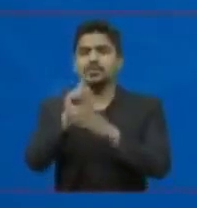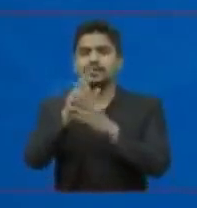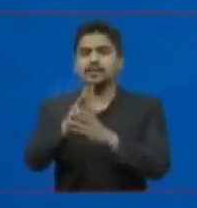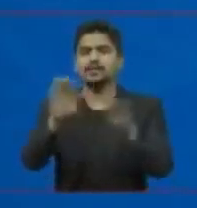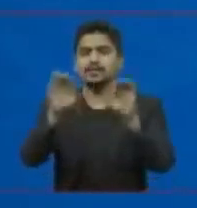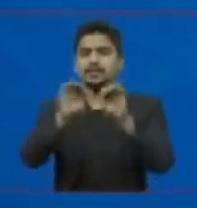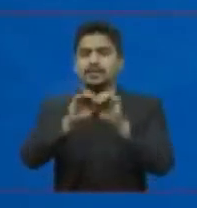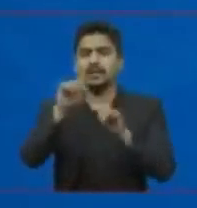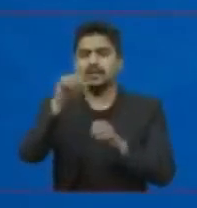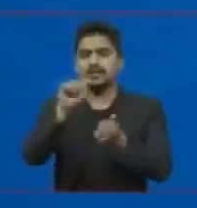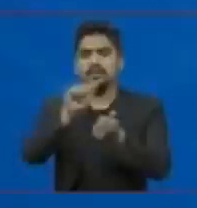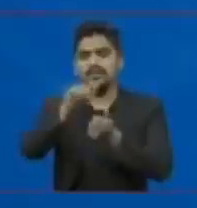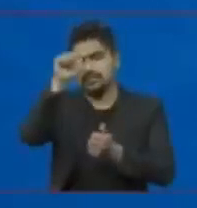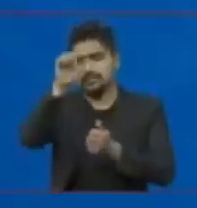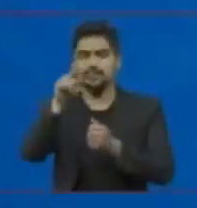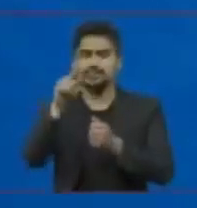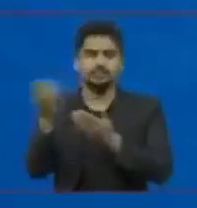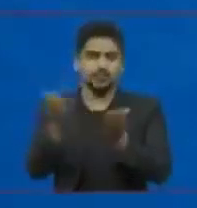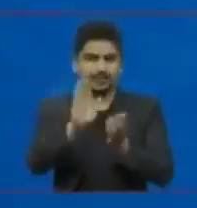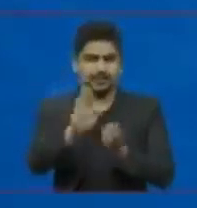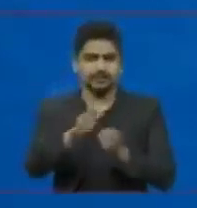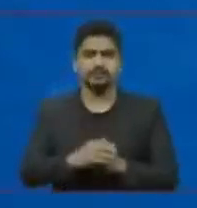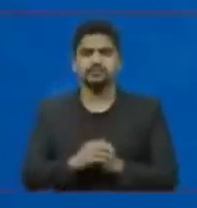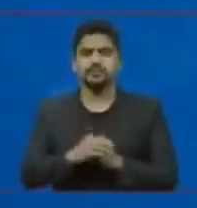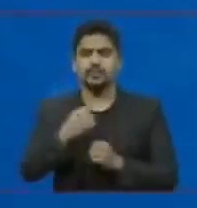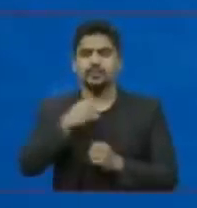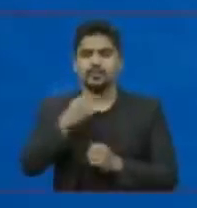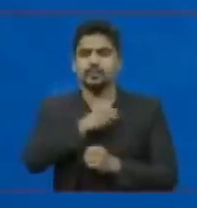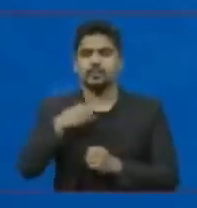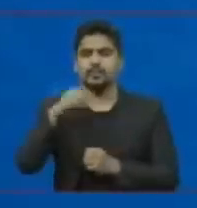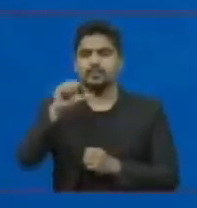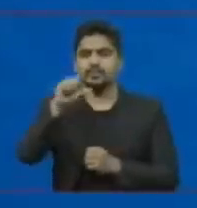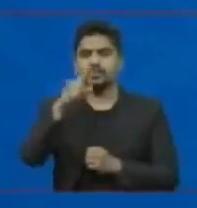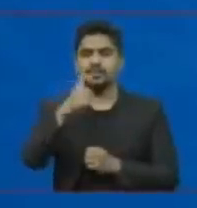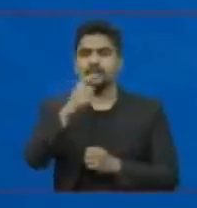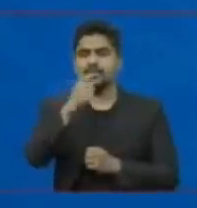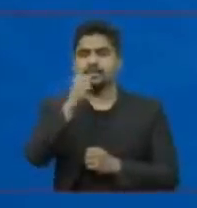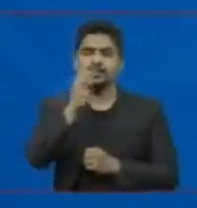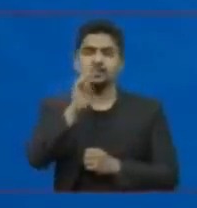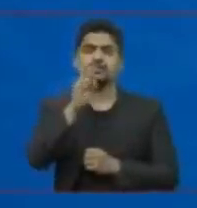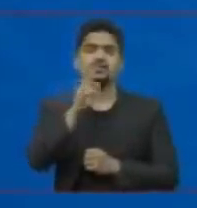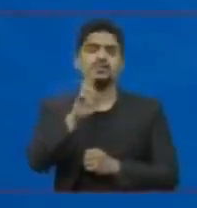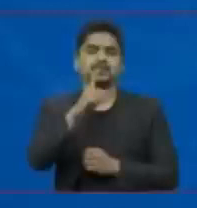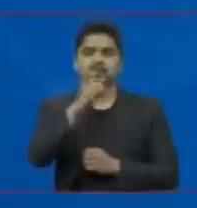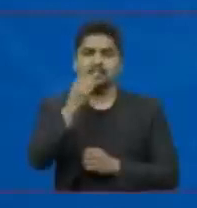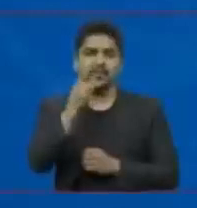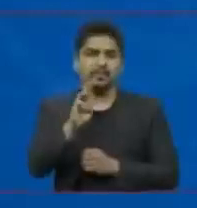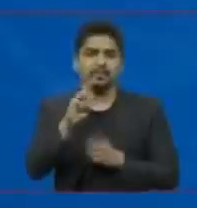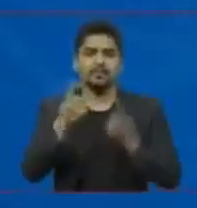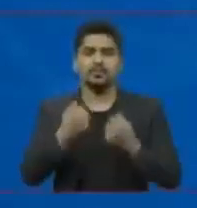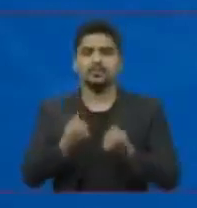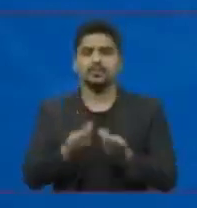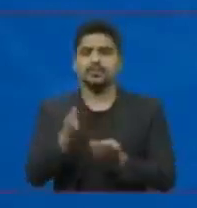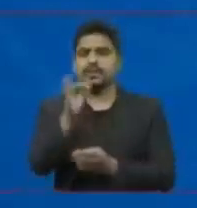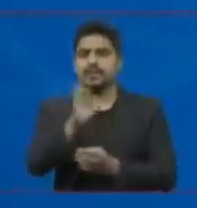रहेको बताउँदै सबै नागरिकलाई संवेदनशील बन्न मन्त्रालयले अपील गरेको छ। मन्त्रालयले कोरोना अति प्रभावित 14 जिल्लाको